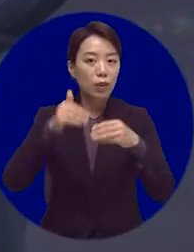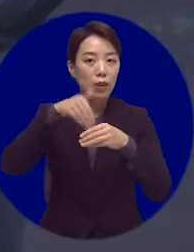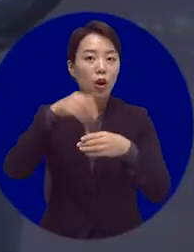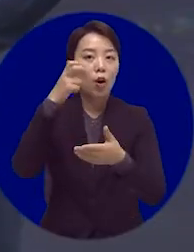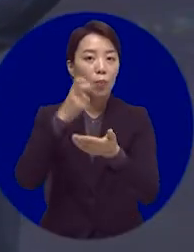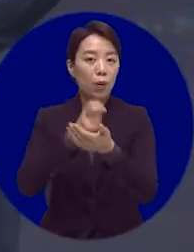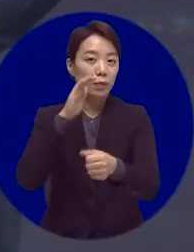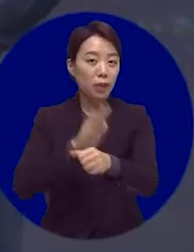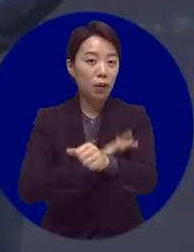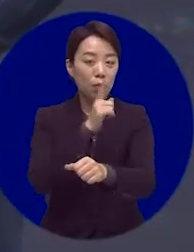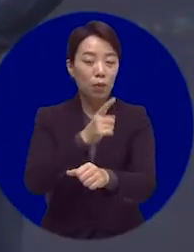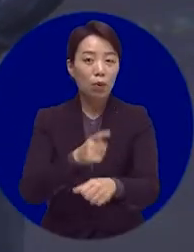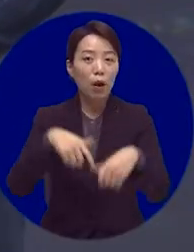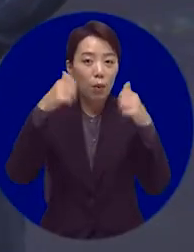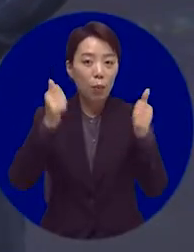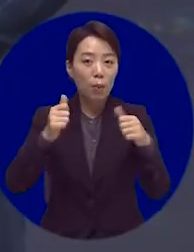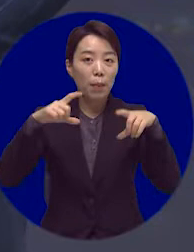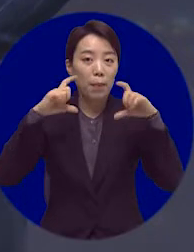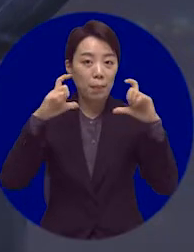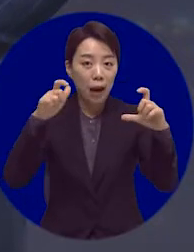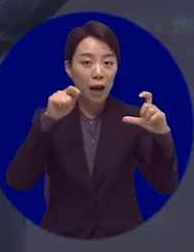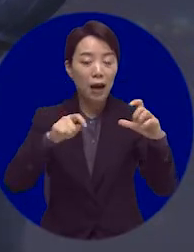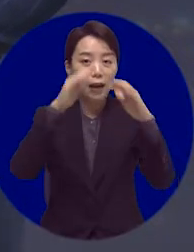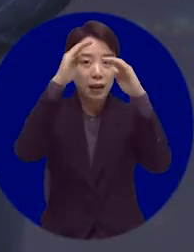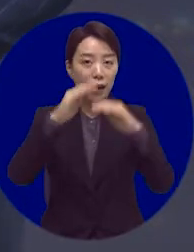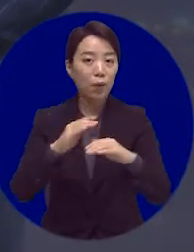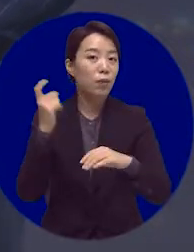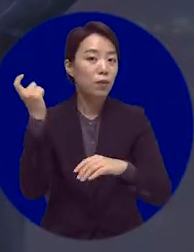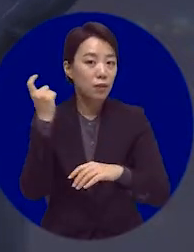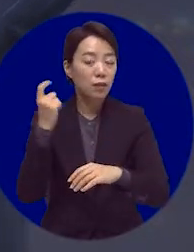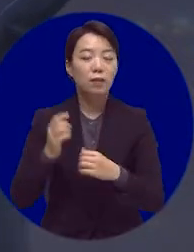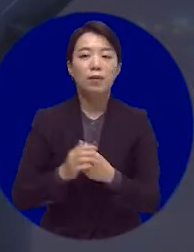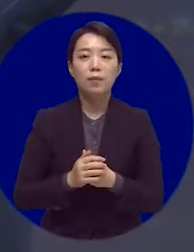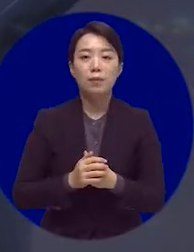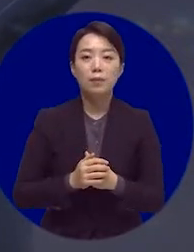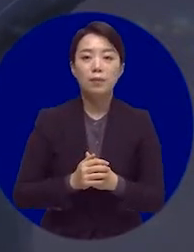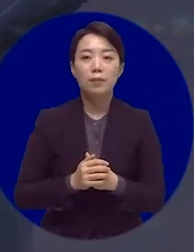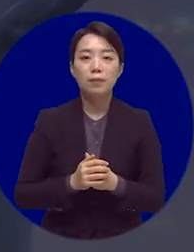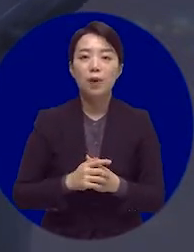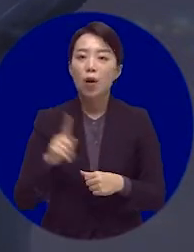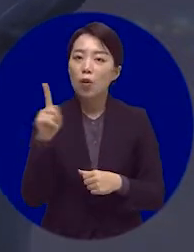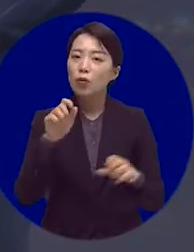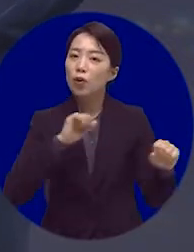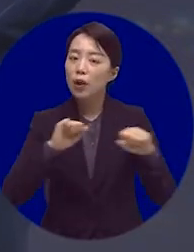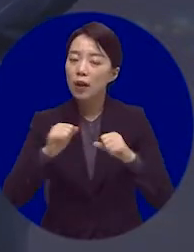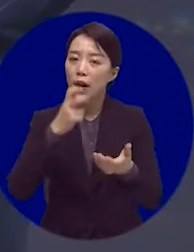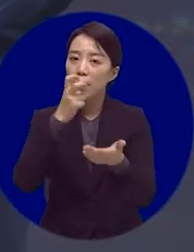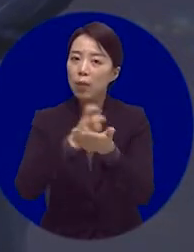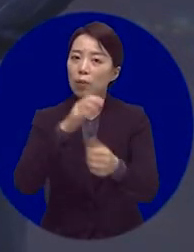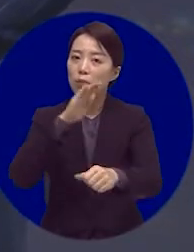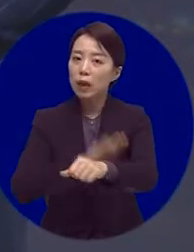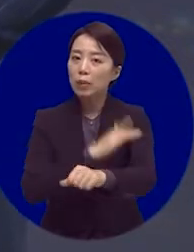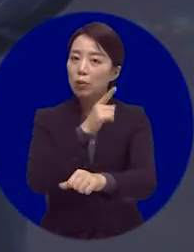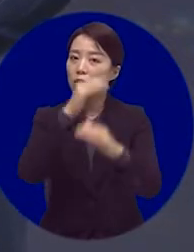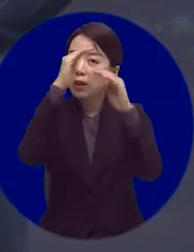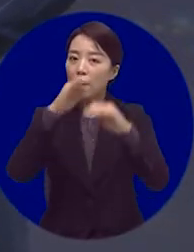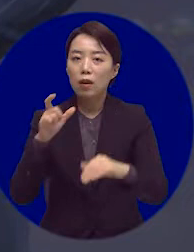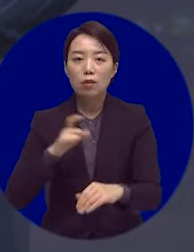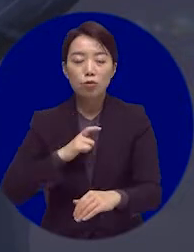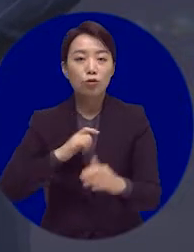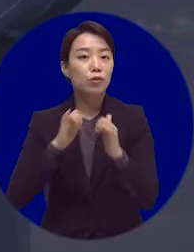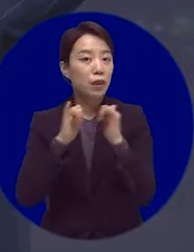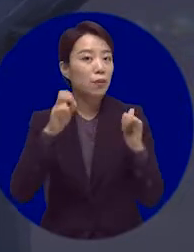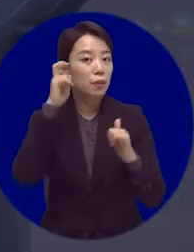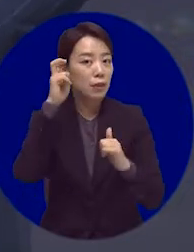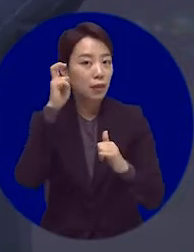공직선거법을 위반해 법원의 판결을 받았다는 소식을 종종 접할 수 있습니다. 어떤 행위가 법에 위반되는지 궁금해하는